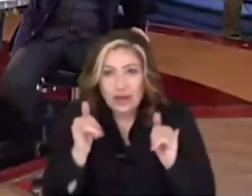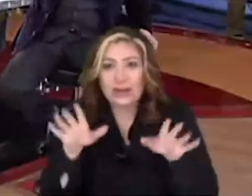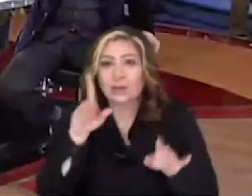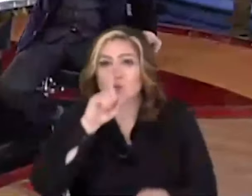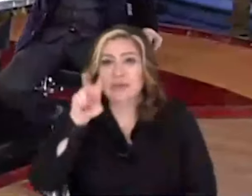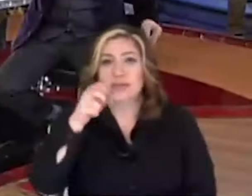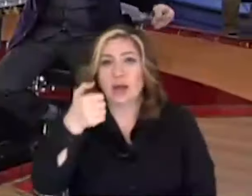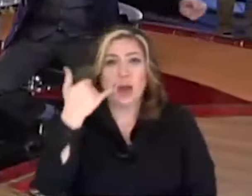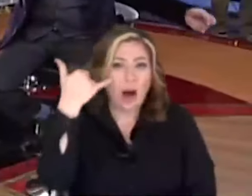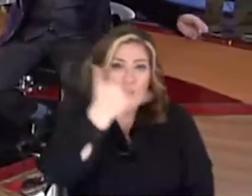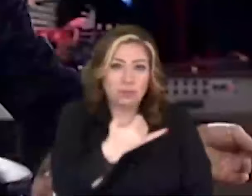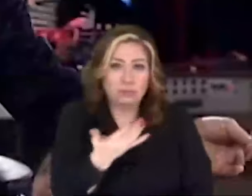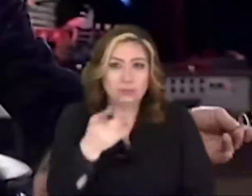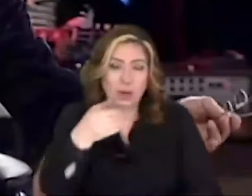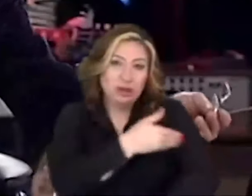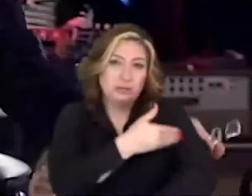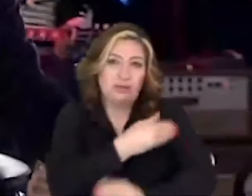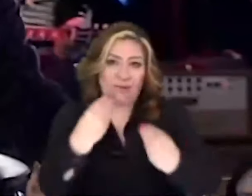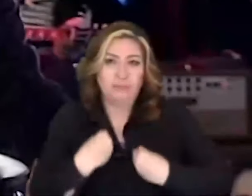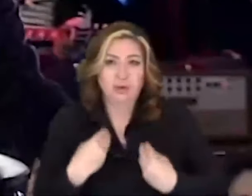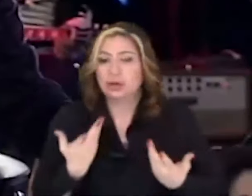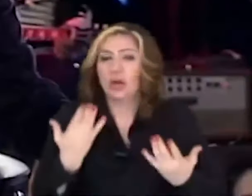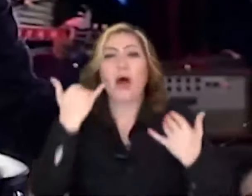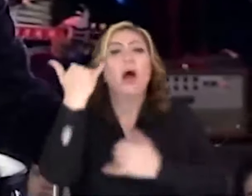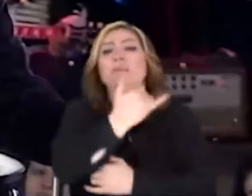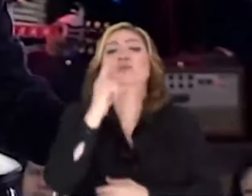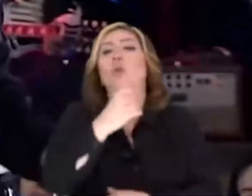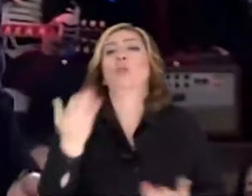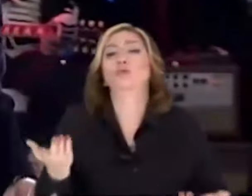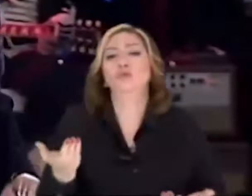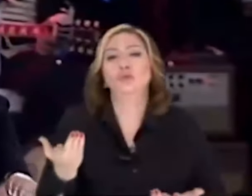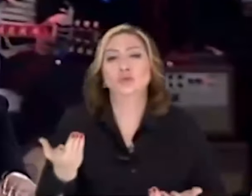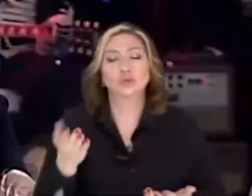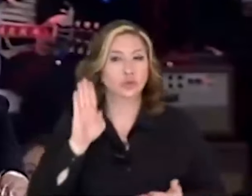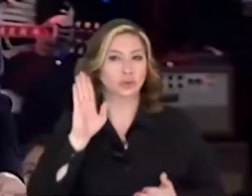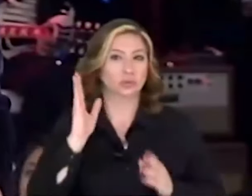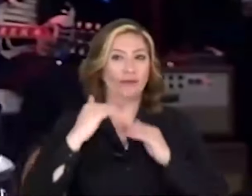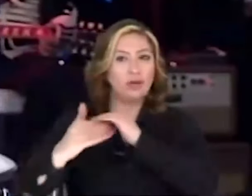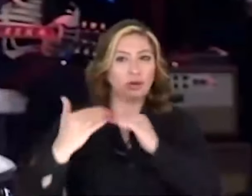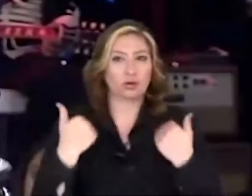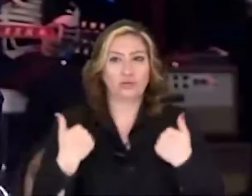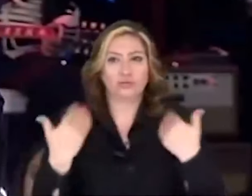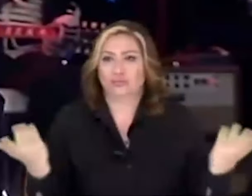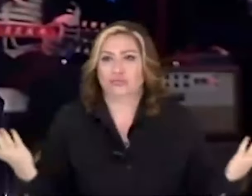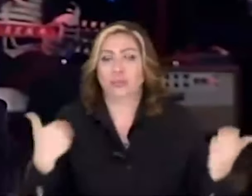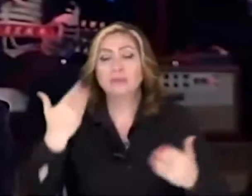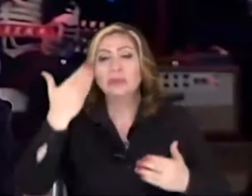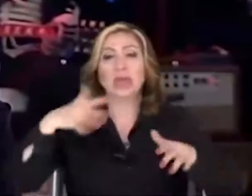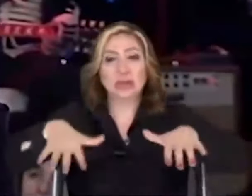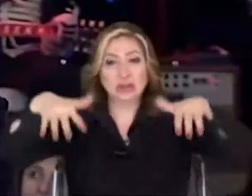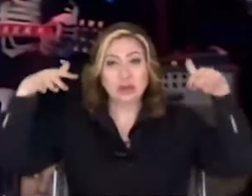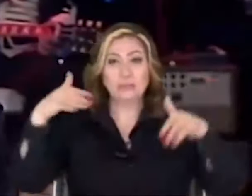niye 186'yı aramıyoruz ki? Böyle bir hizmet var. Niçin arayıp sormuyoruz? Hayır, medeni vatandaşlar değil miyiz? Benim